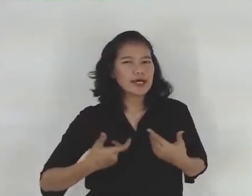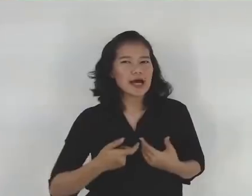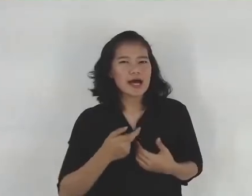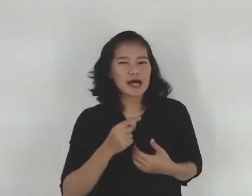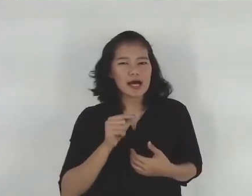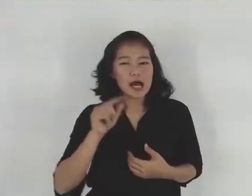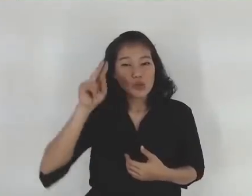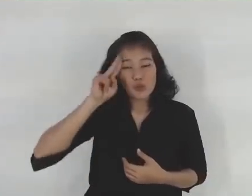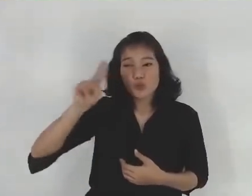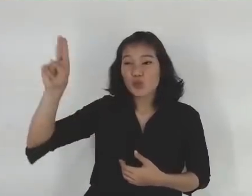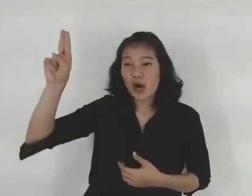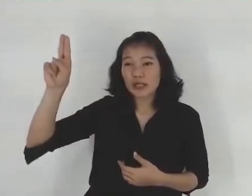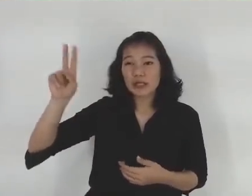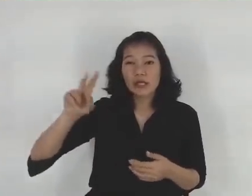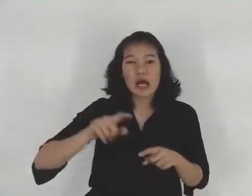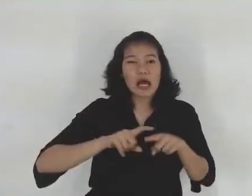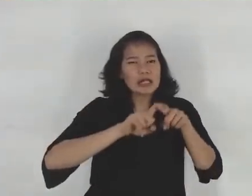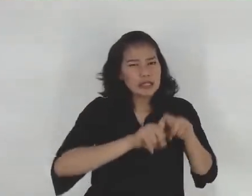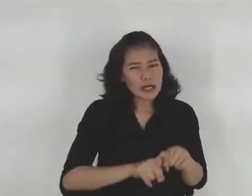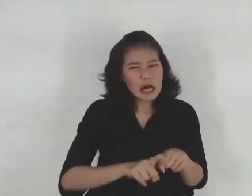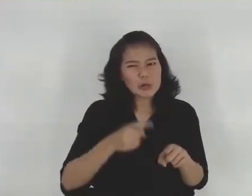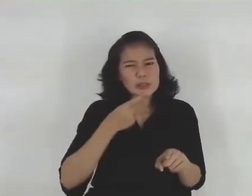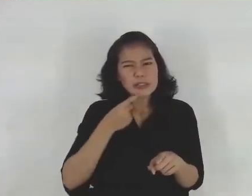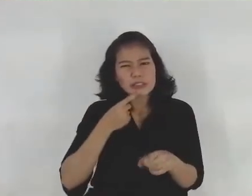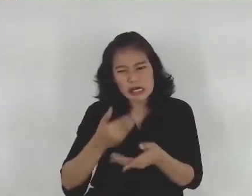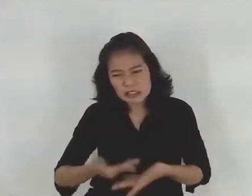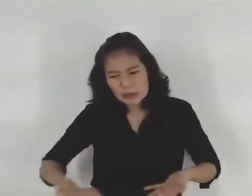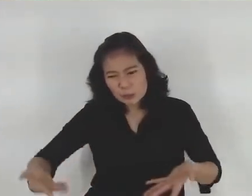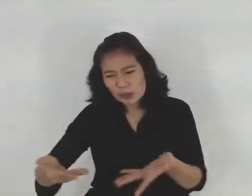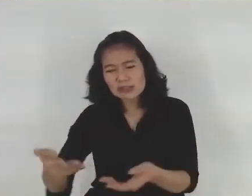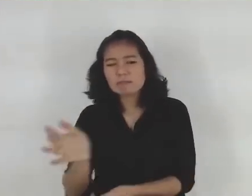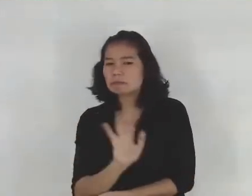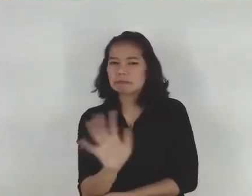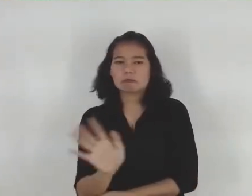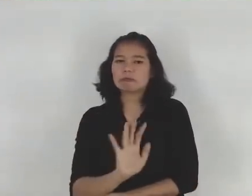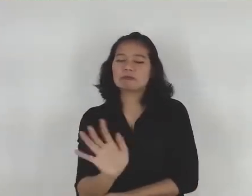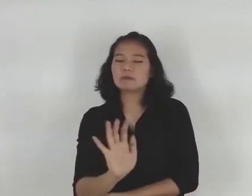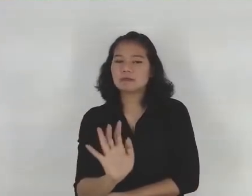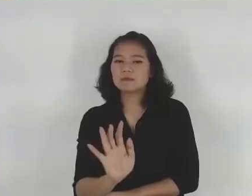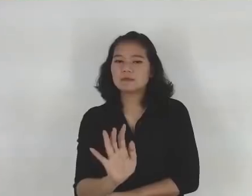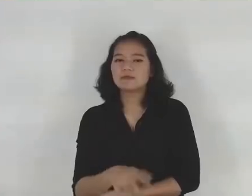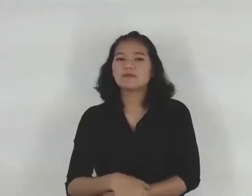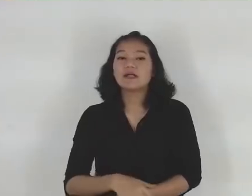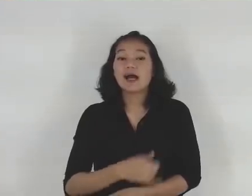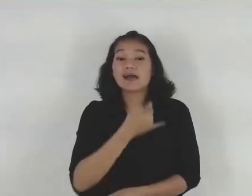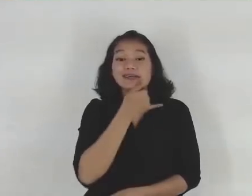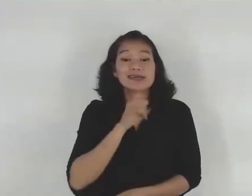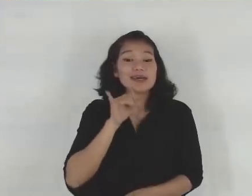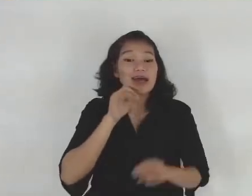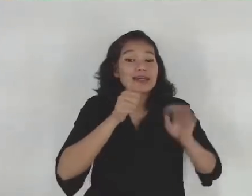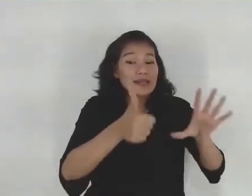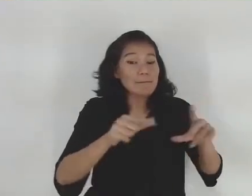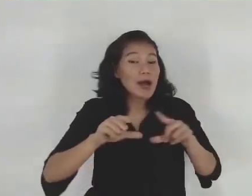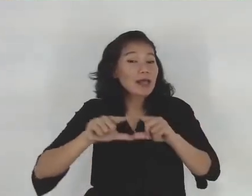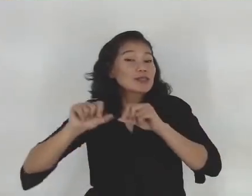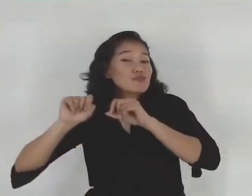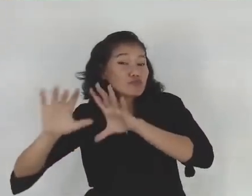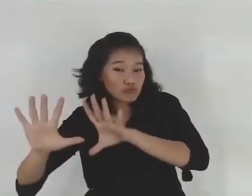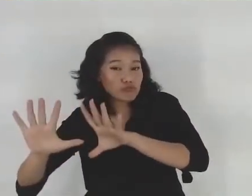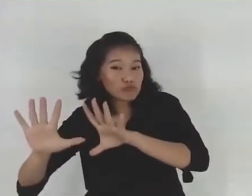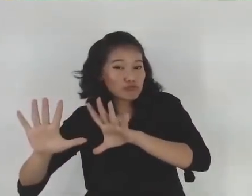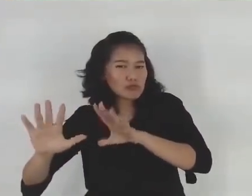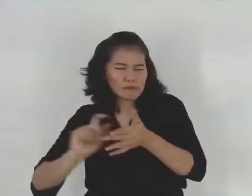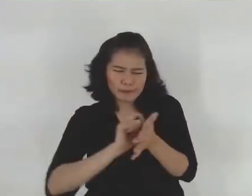tidak tergantung pada keadaan sekitar Yesaya 6 ayat 10